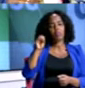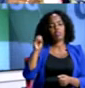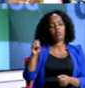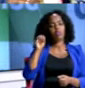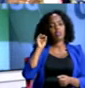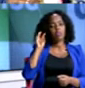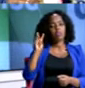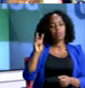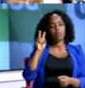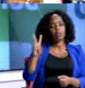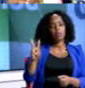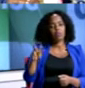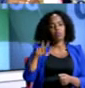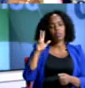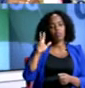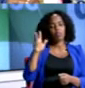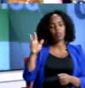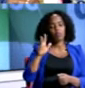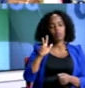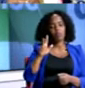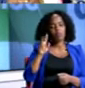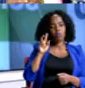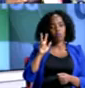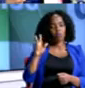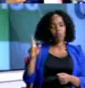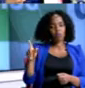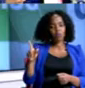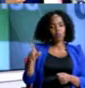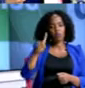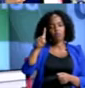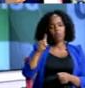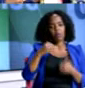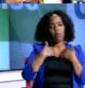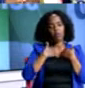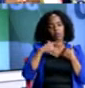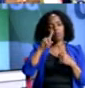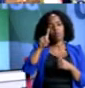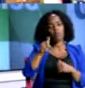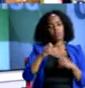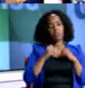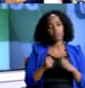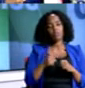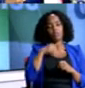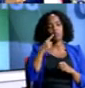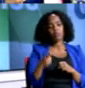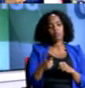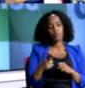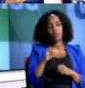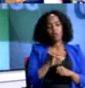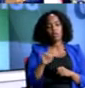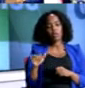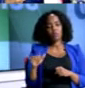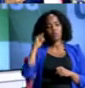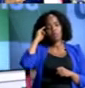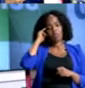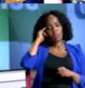0211 19963 erga gaba 8331 yadaf akasumas gafi qabden gafachu dande senyechoda akasumas